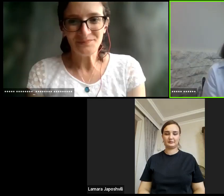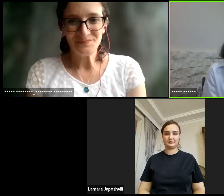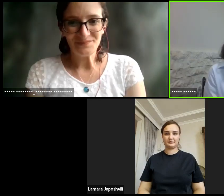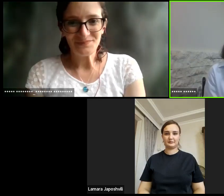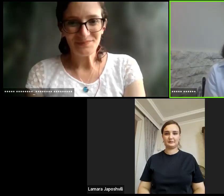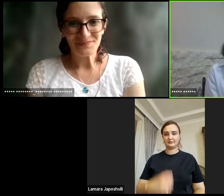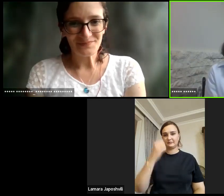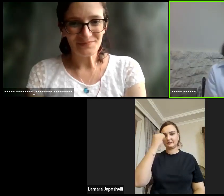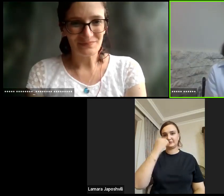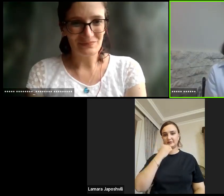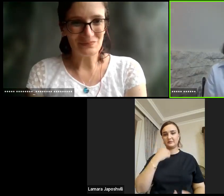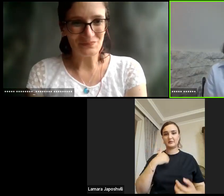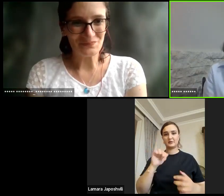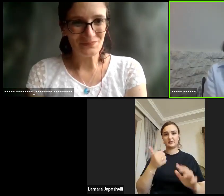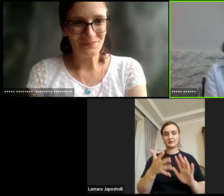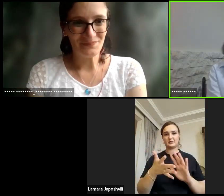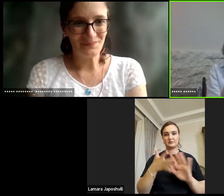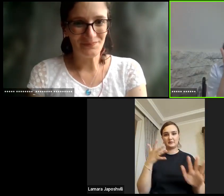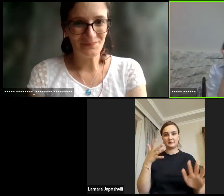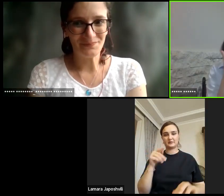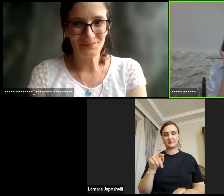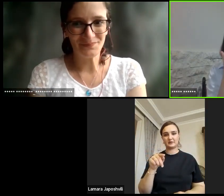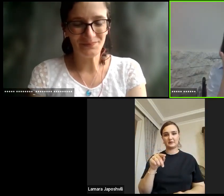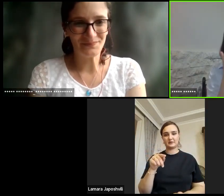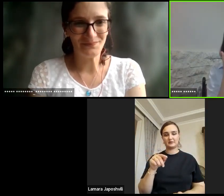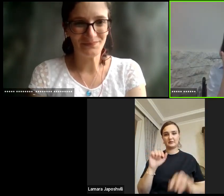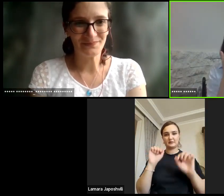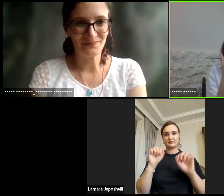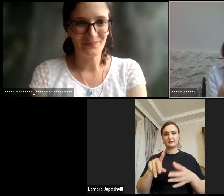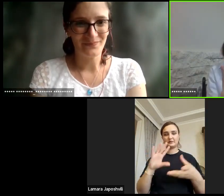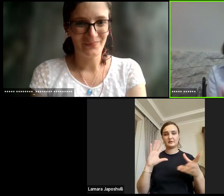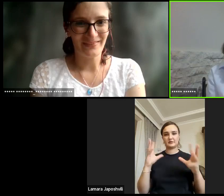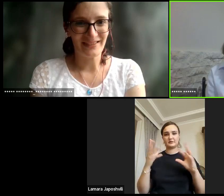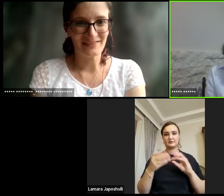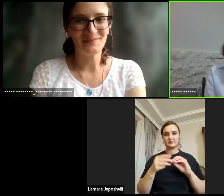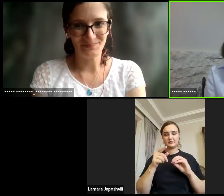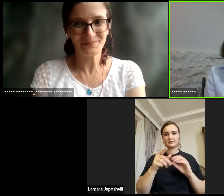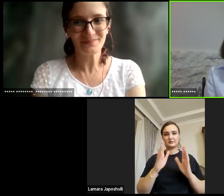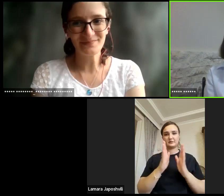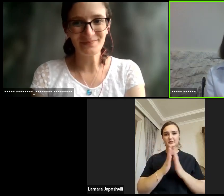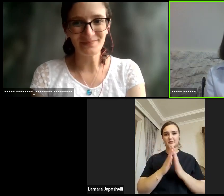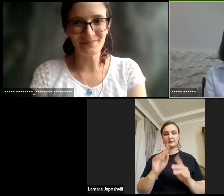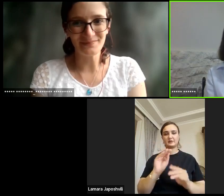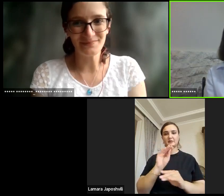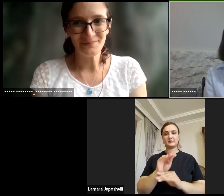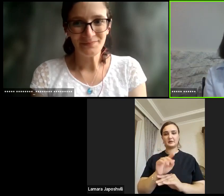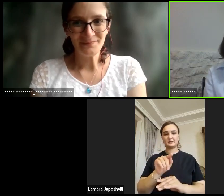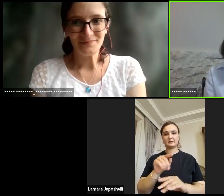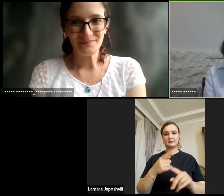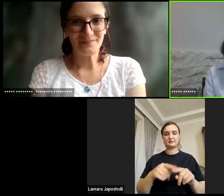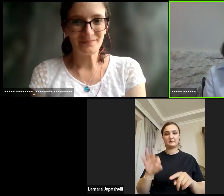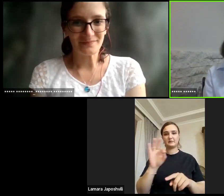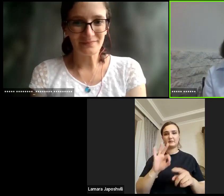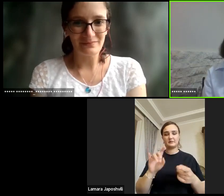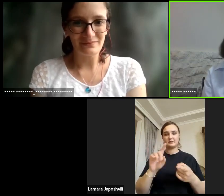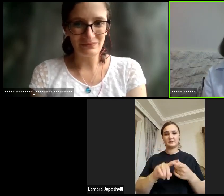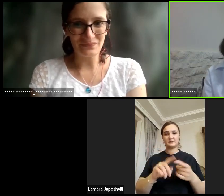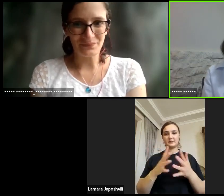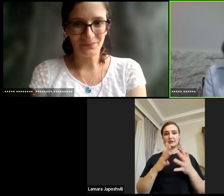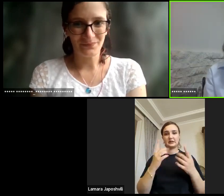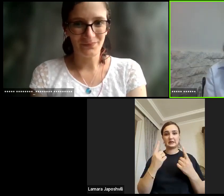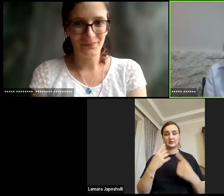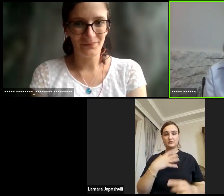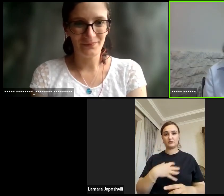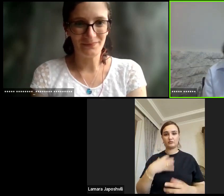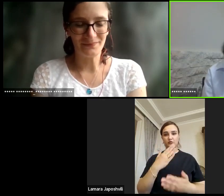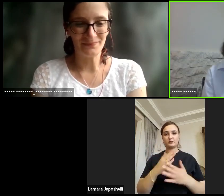მადლობა, მე როგორც მივხვდი და შეგვიძლია შევაჯამოთ ჩვენს გთხოვოთ ამატო. ამასთან დაკავშირებით ძალიან დიდი მნიშვნელობა აქვს